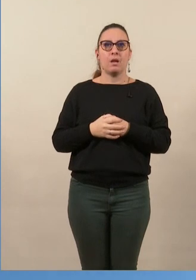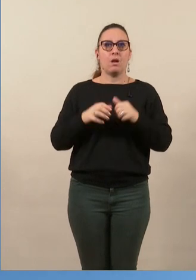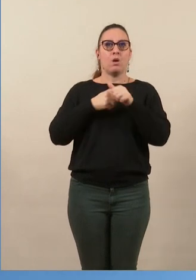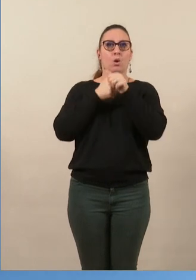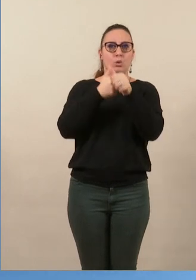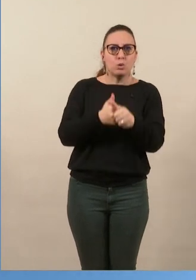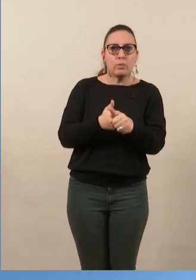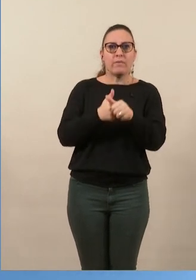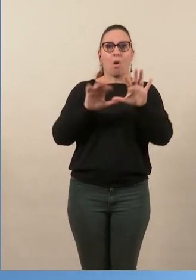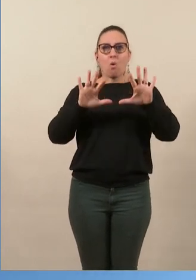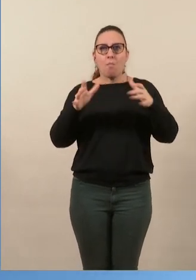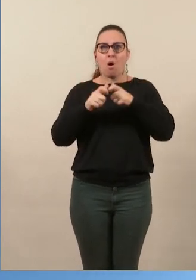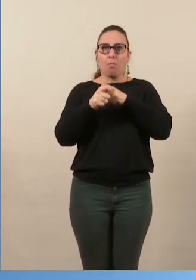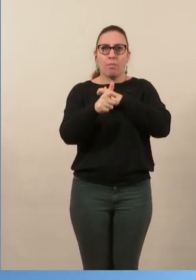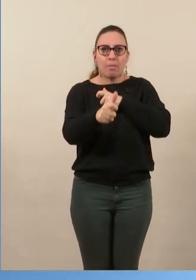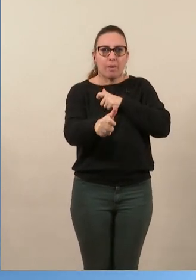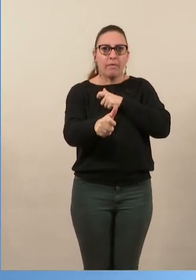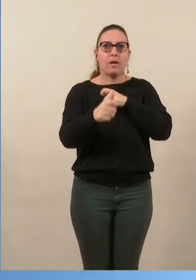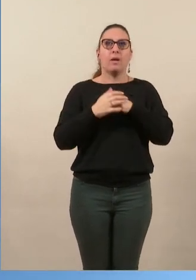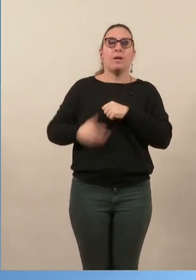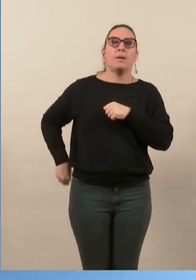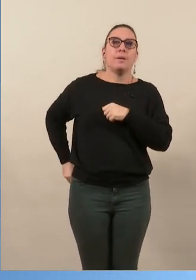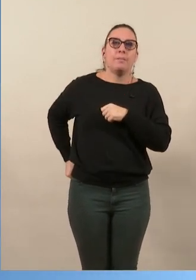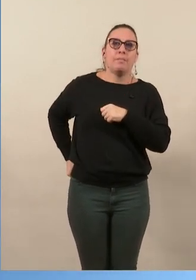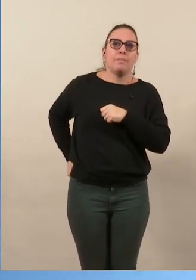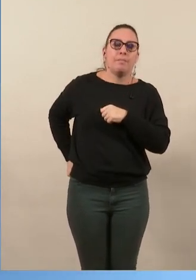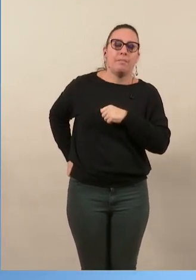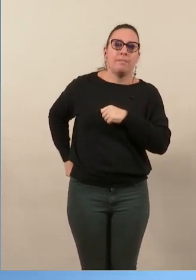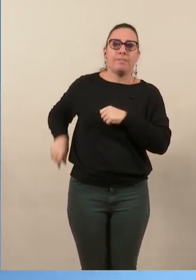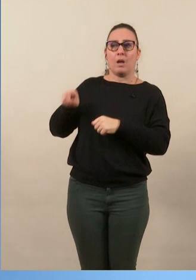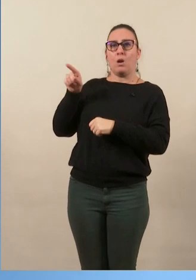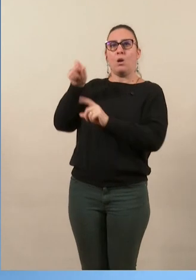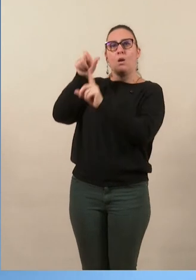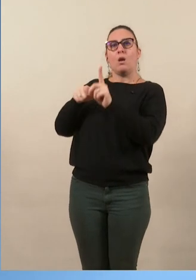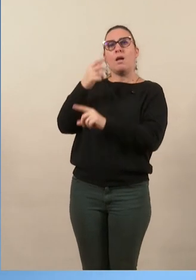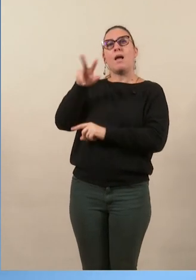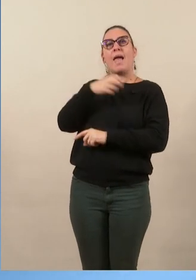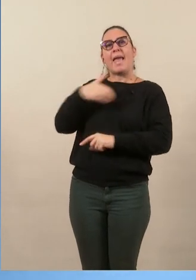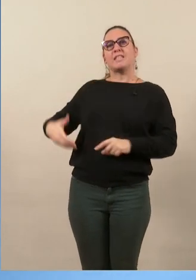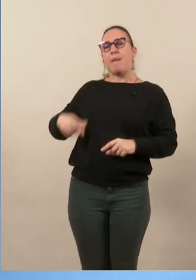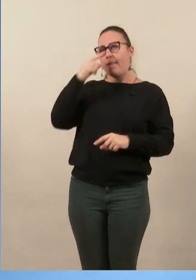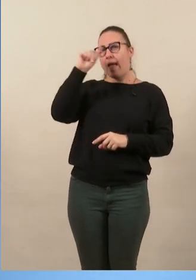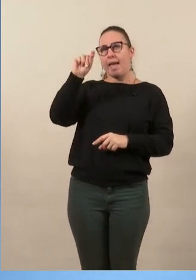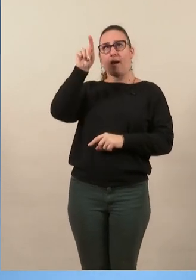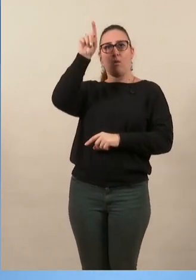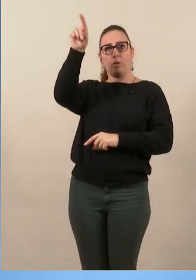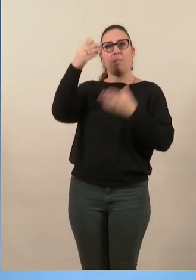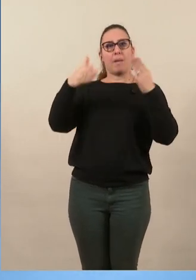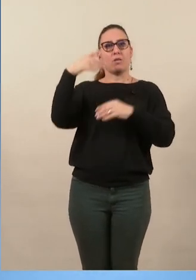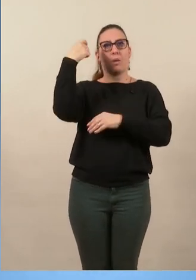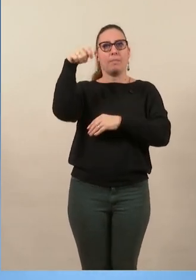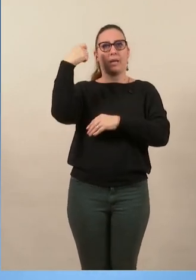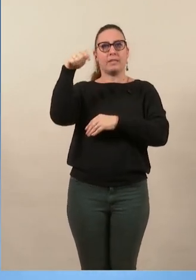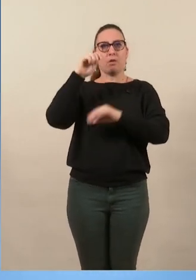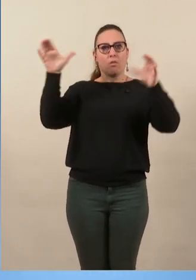ce nouveau dossier Olivier cllin et mant Patrice Verget le l'ancien maire de de Dunkerque et encore président de la Communauté